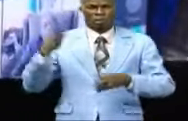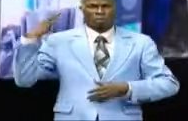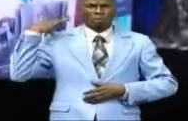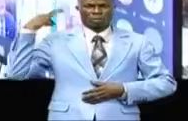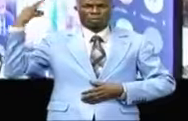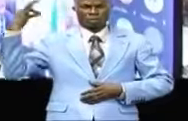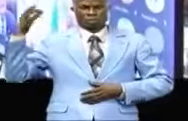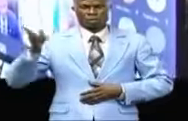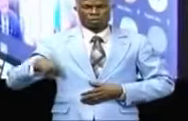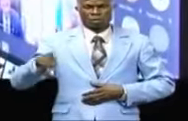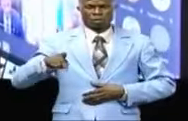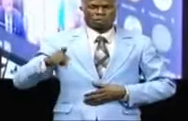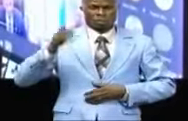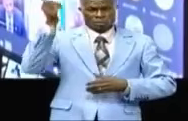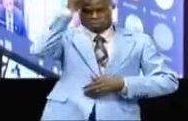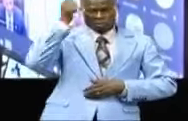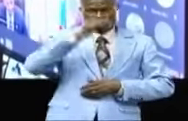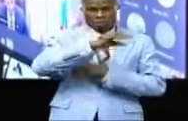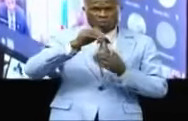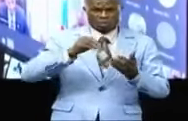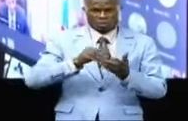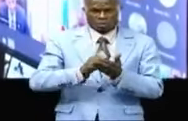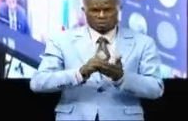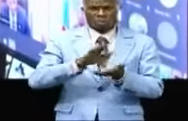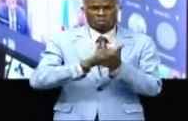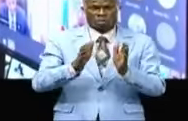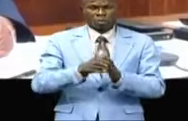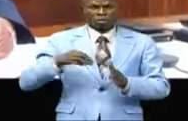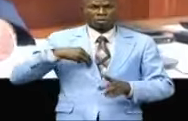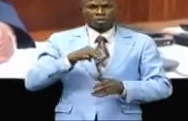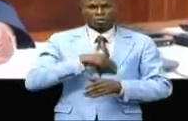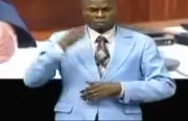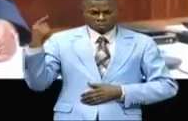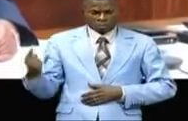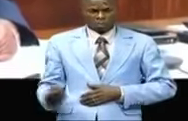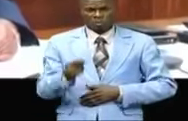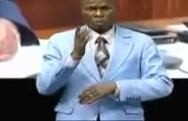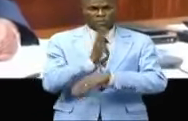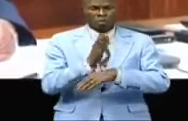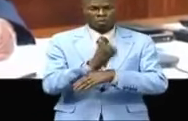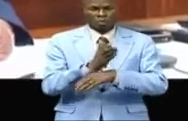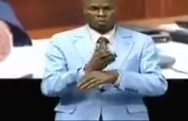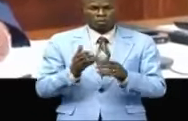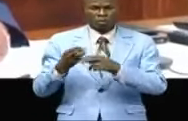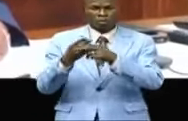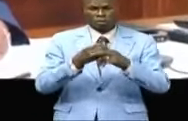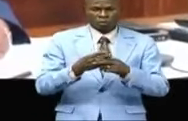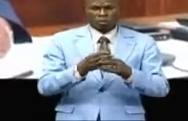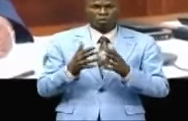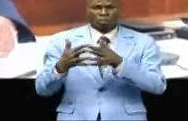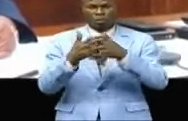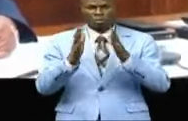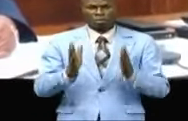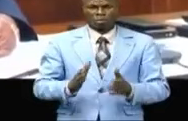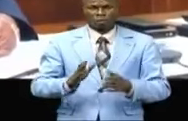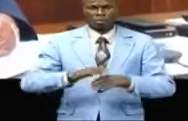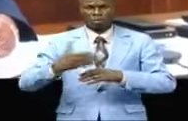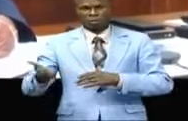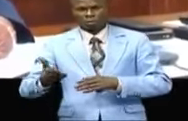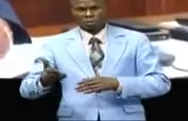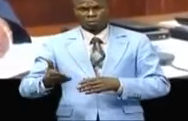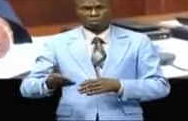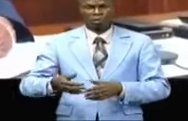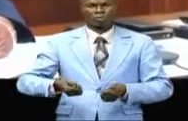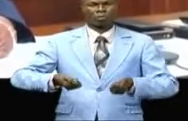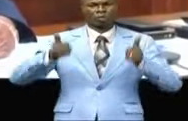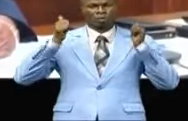la région de l'Afrique centrale pour siéger comme membre non permanent du Conseil de sécurité des Nations Unies après le désistement de la